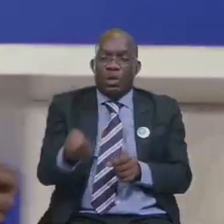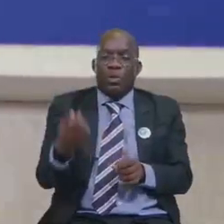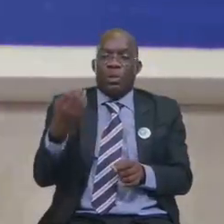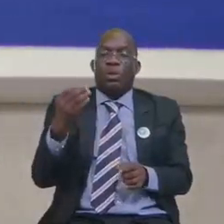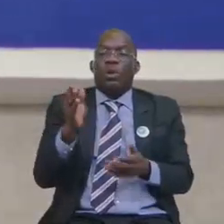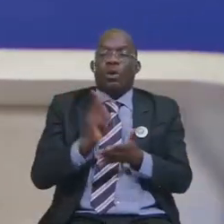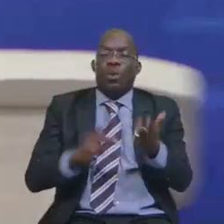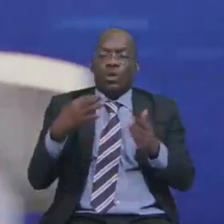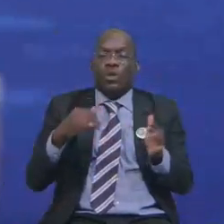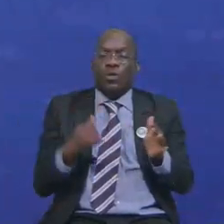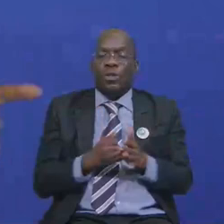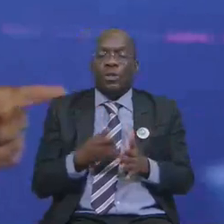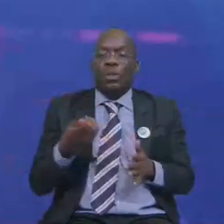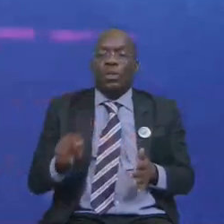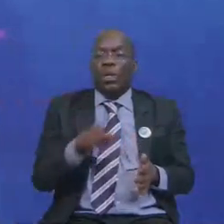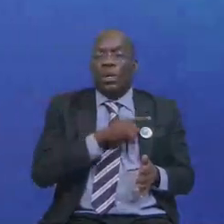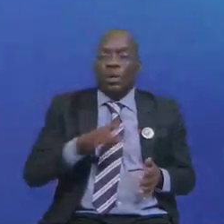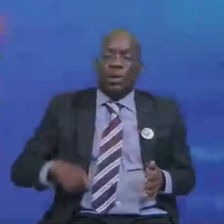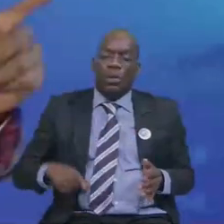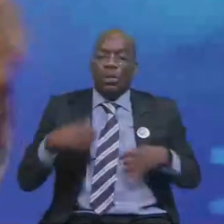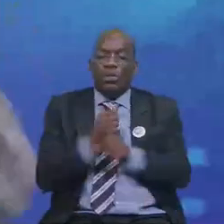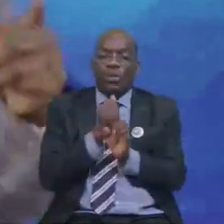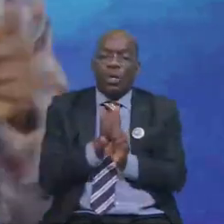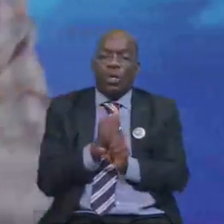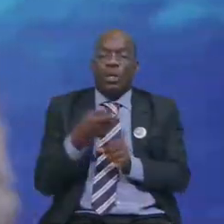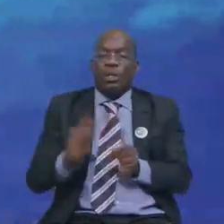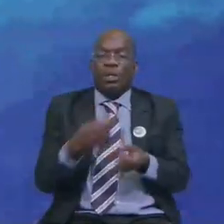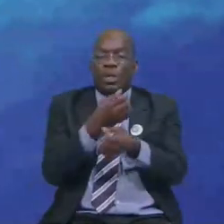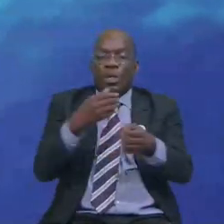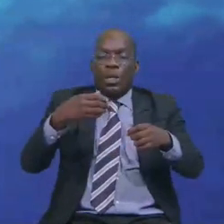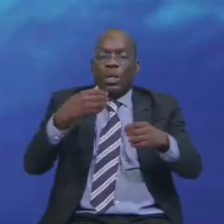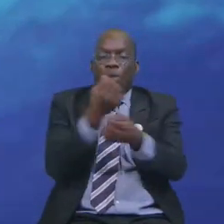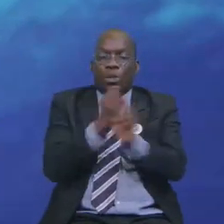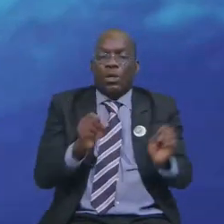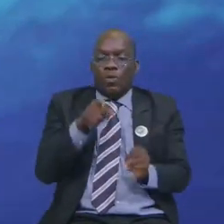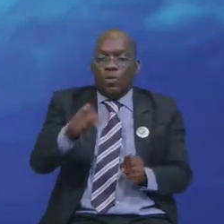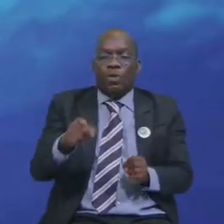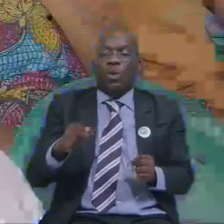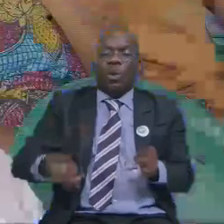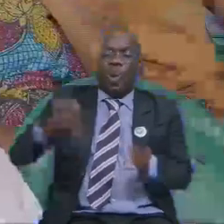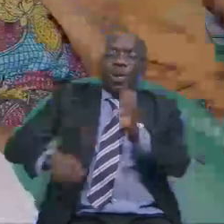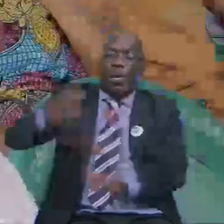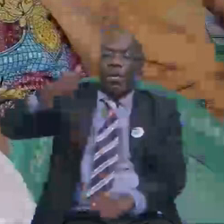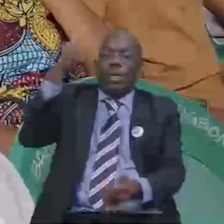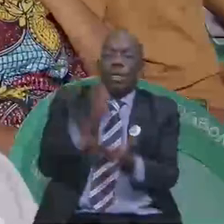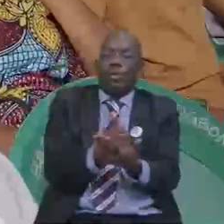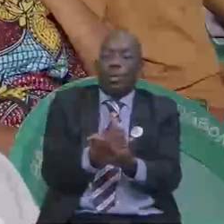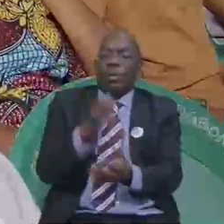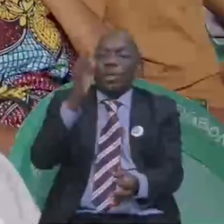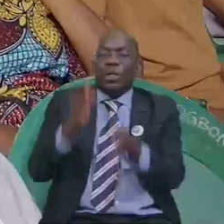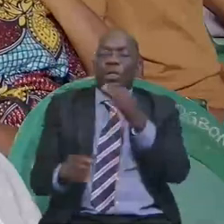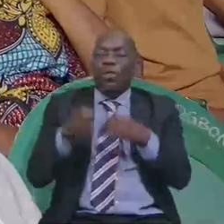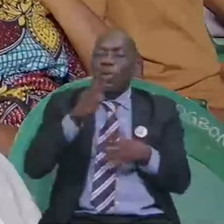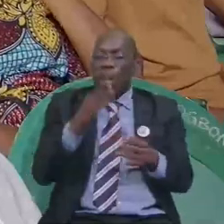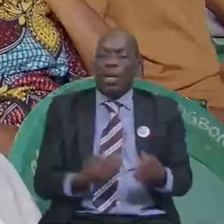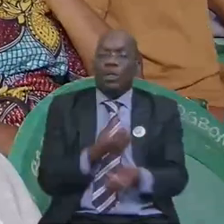le Seigneur rend le jeune nouveau n'est plus élevé si tu es né de nouveau tu es